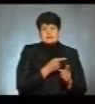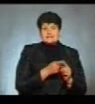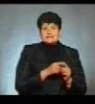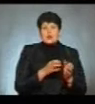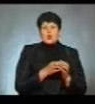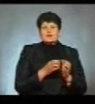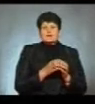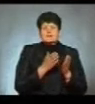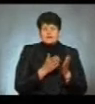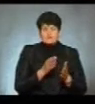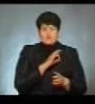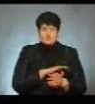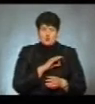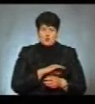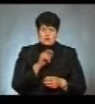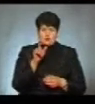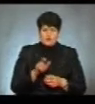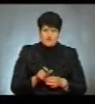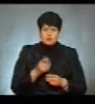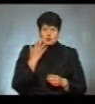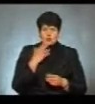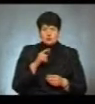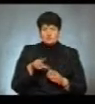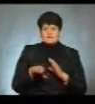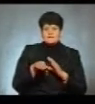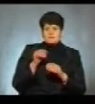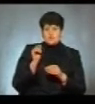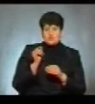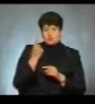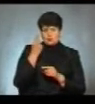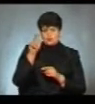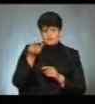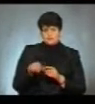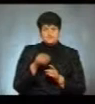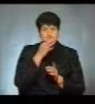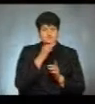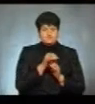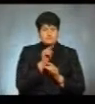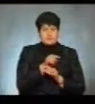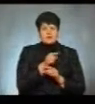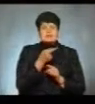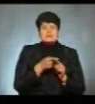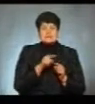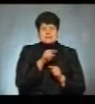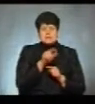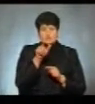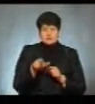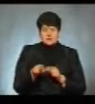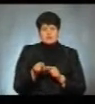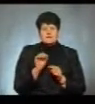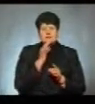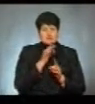колективний споживач. Це коли співвласники вибирають відповідальну особу. І дана відповідальна особа ділить